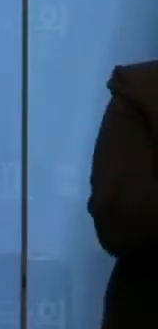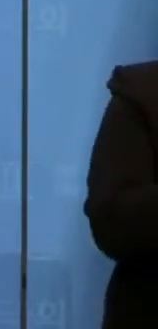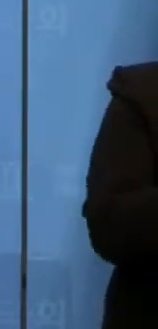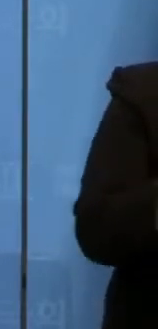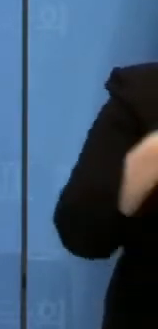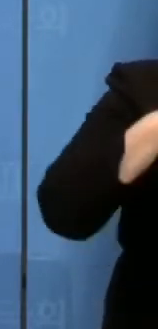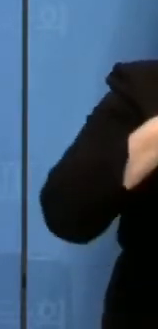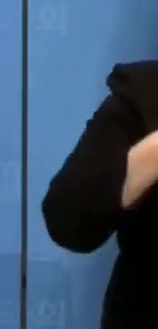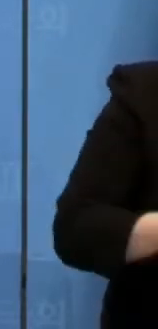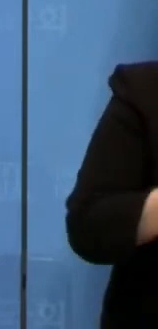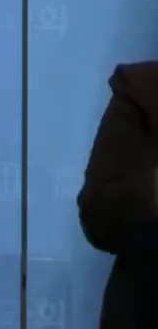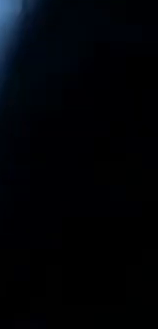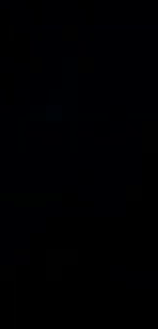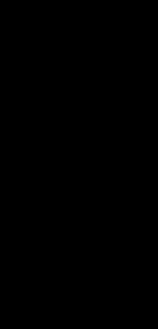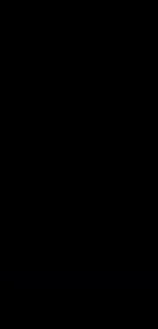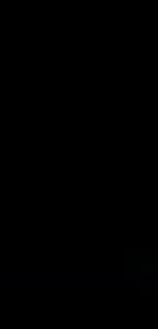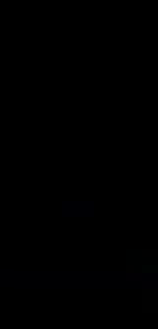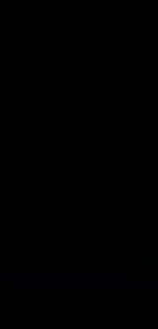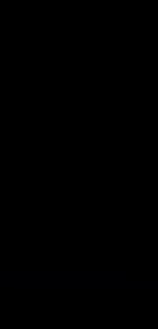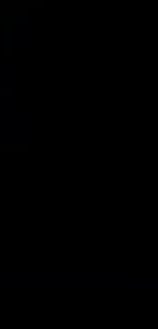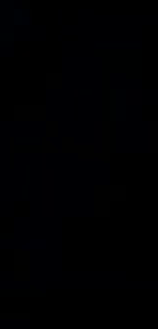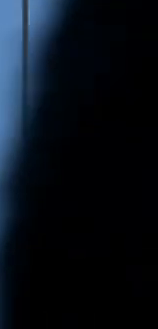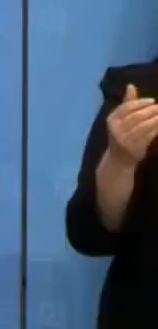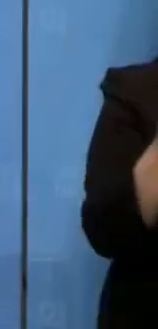좌절의 시대에 종지부를 찍읍시다.